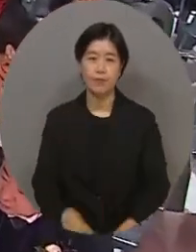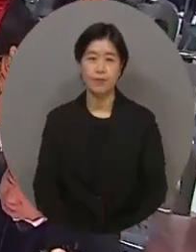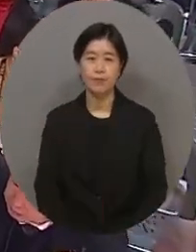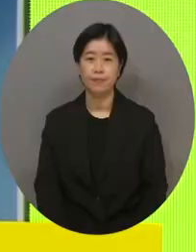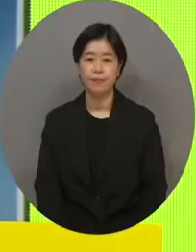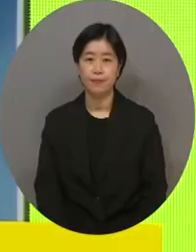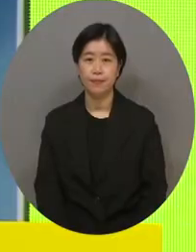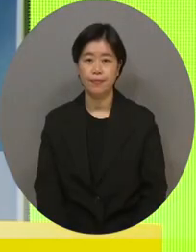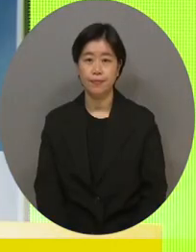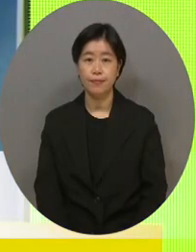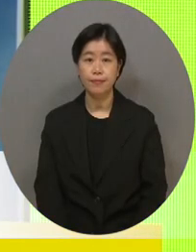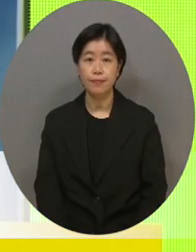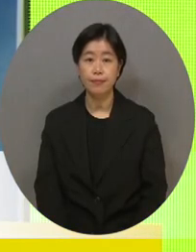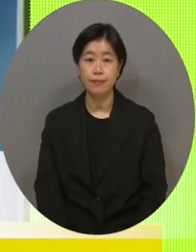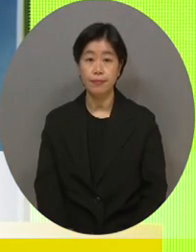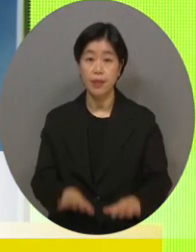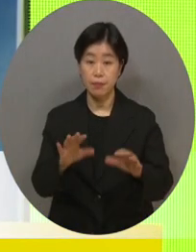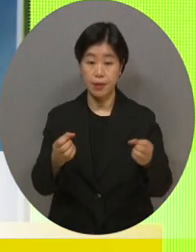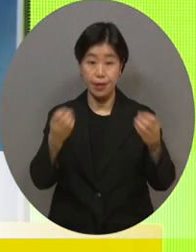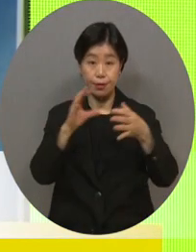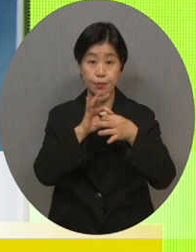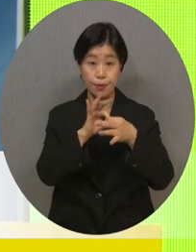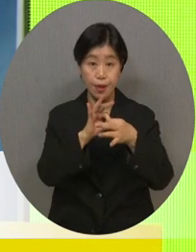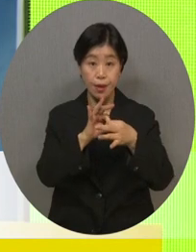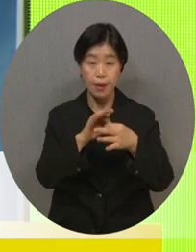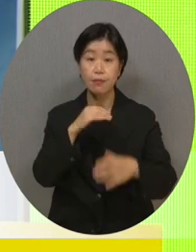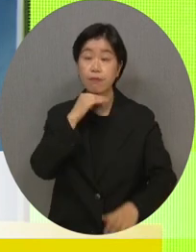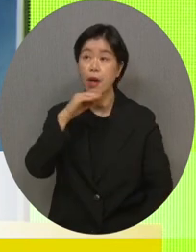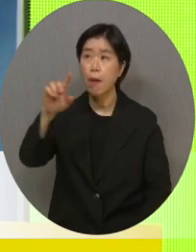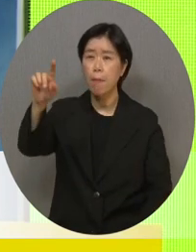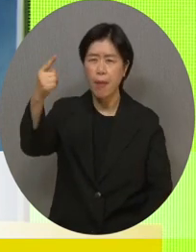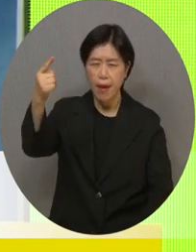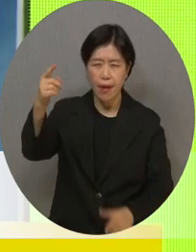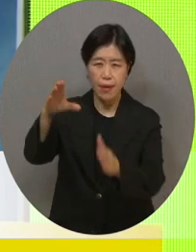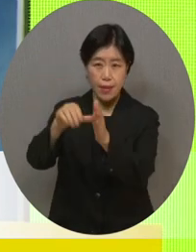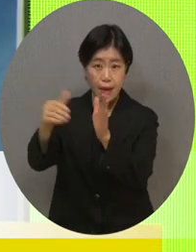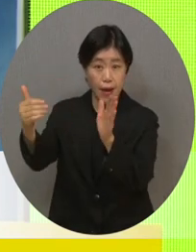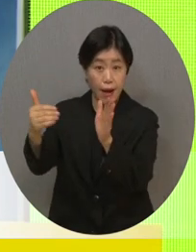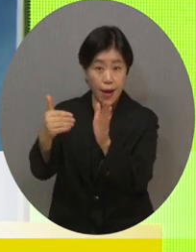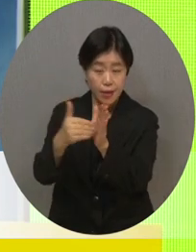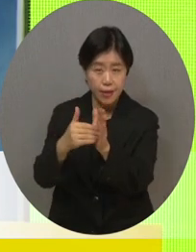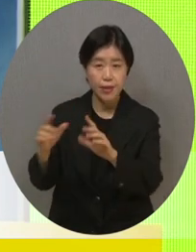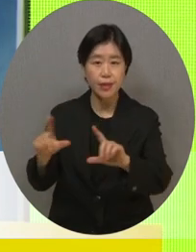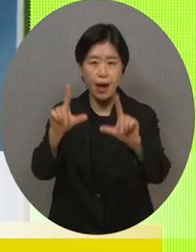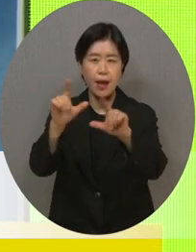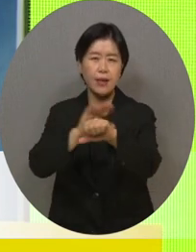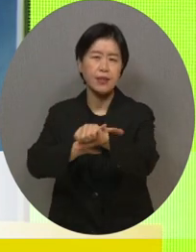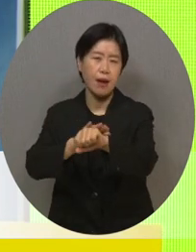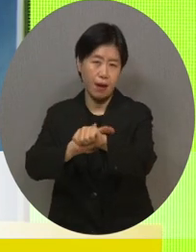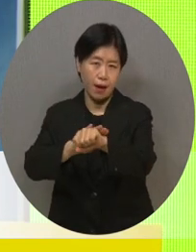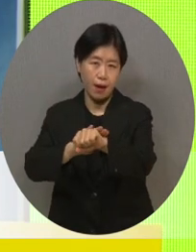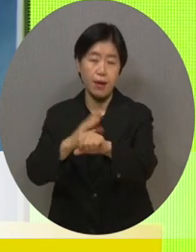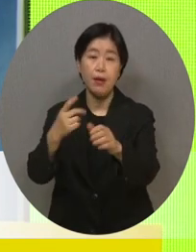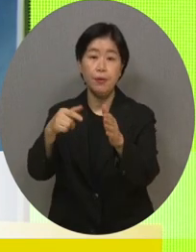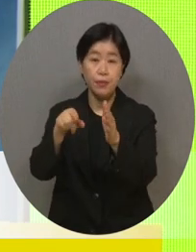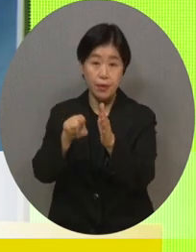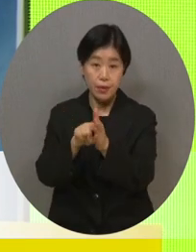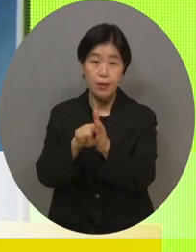덧붙였습니다. 이번 행사를 통해 100세 시대에 부응하는 우리나라 고령화 사회를